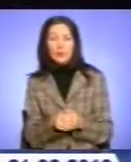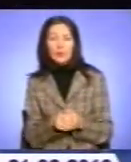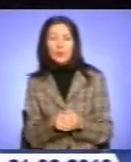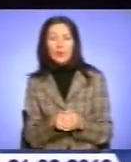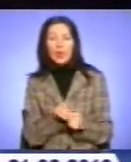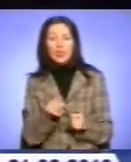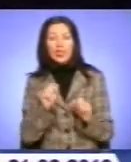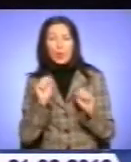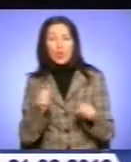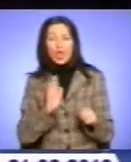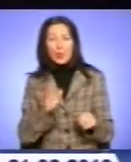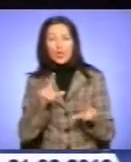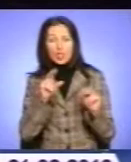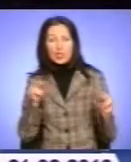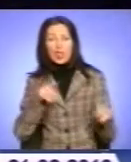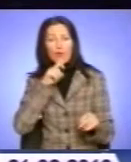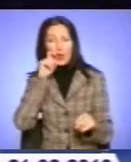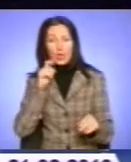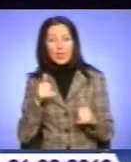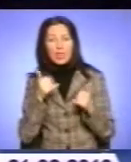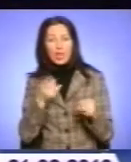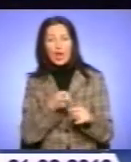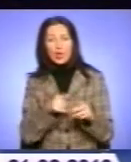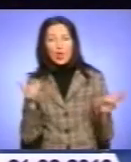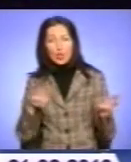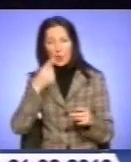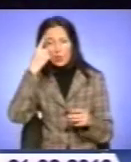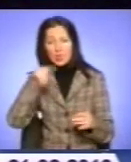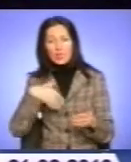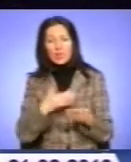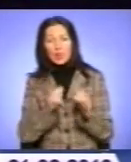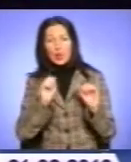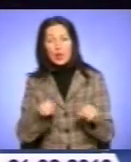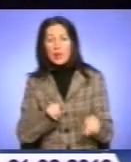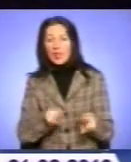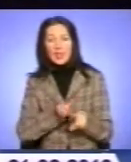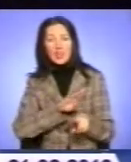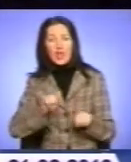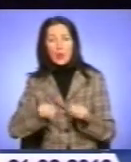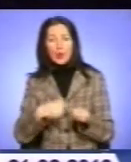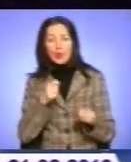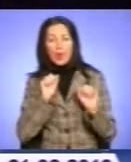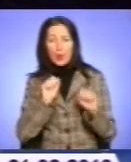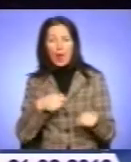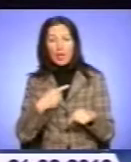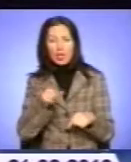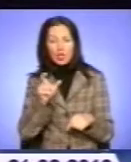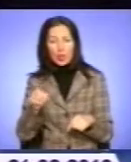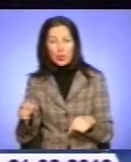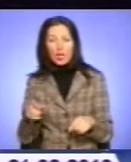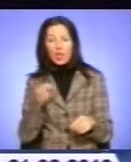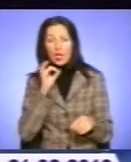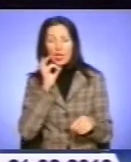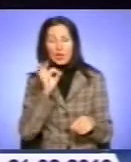Чи можна бути щасливим в Україні? Для цього треба знати свої права та не порушувати прав інших громадян. Стверджують